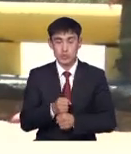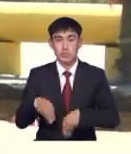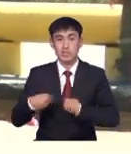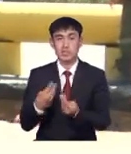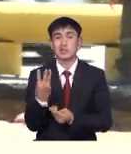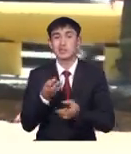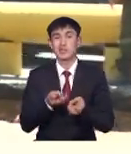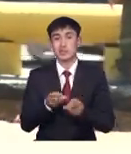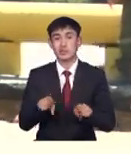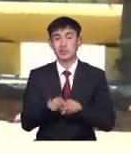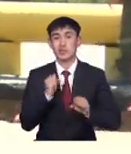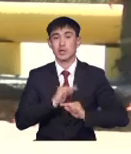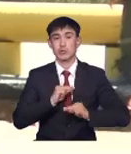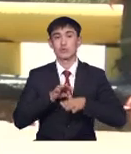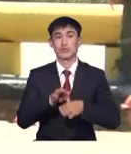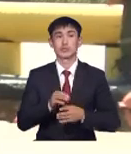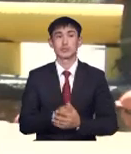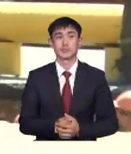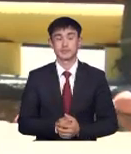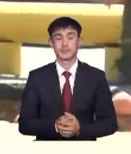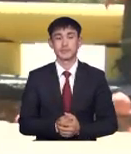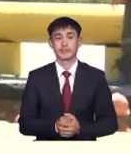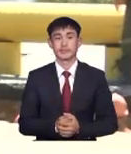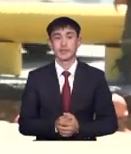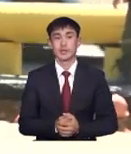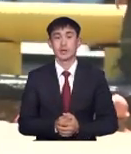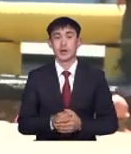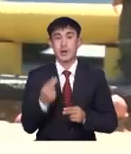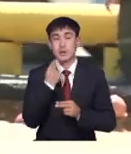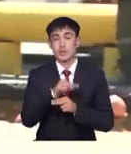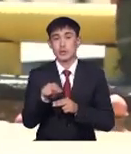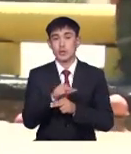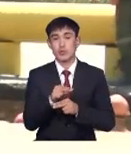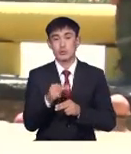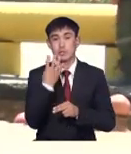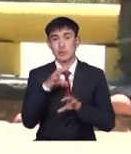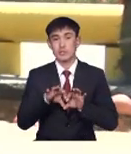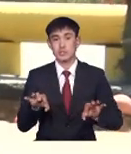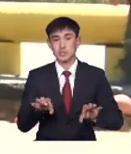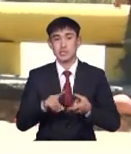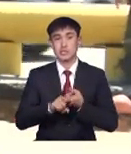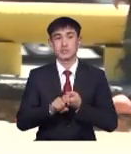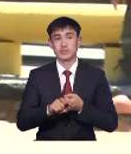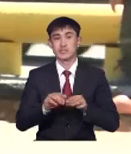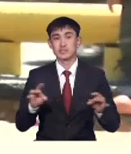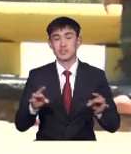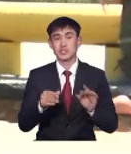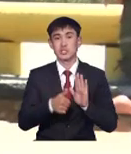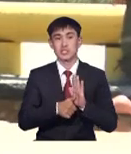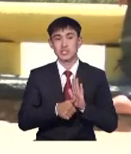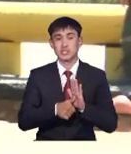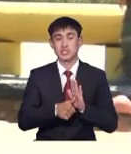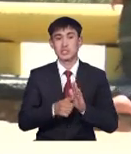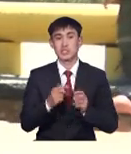котельную. Вот такие работы мы ведется. То есть капитальный ремонт тепловых сетей в связи с изношенностью сетей, а